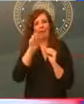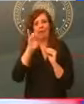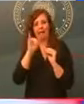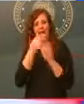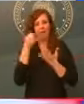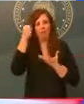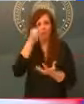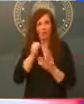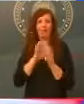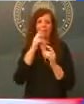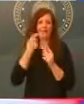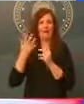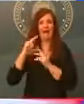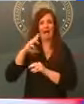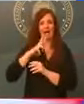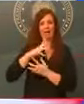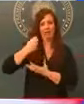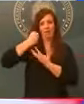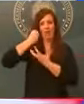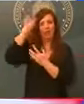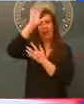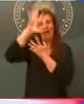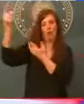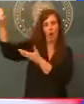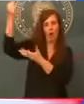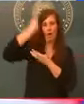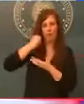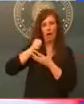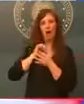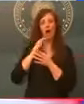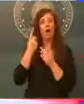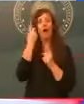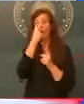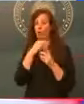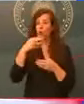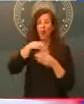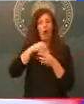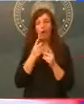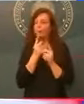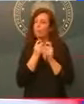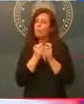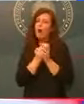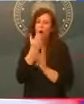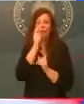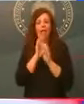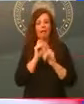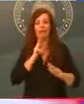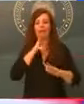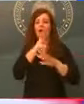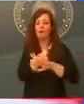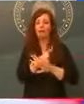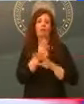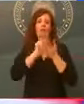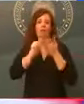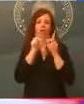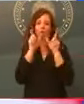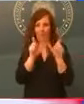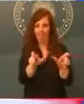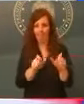importante capitolo sarà dedicato proprio agli interventi sulla scuola. Noi ci promettiamo,